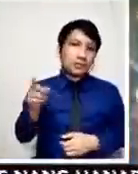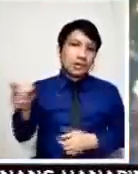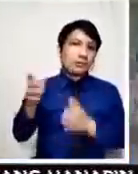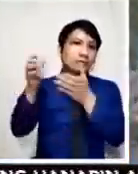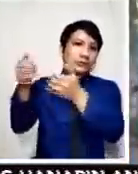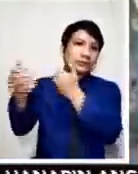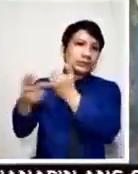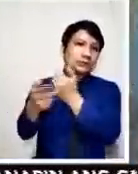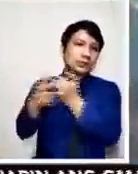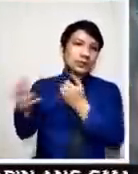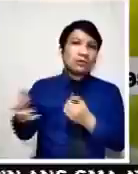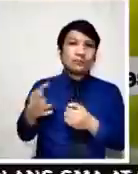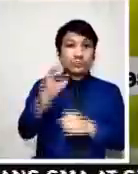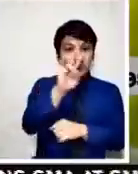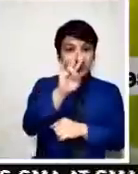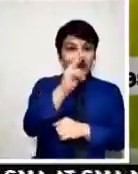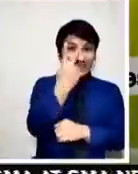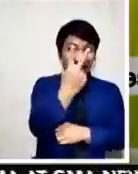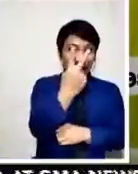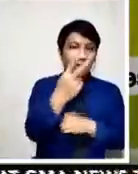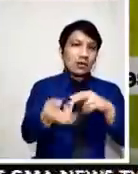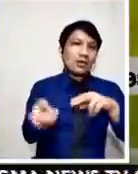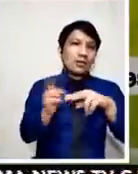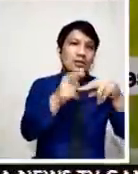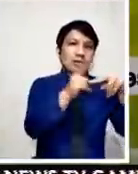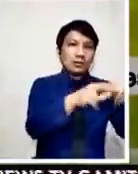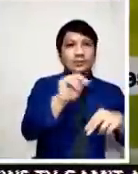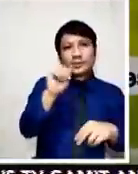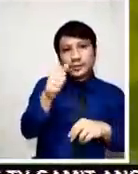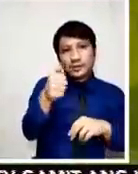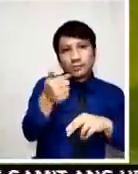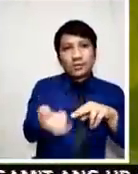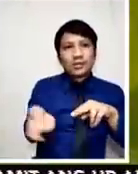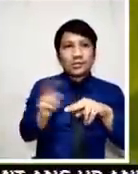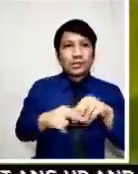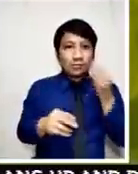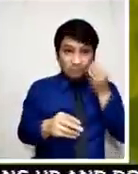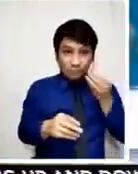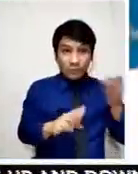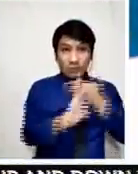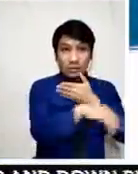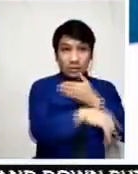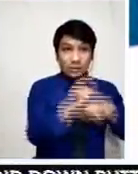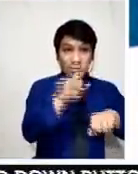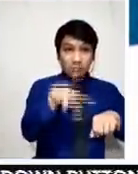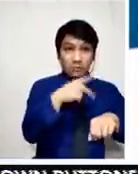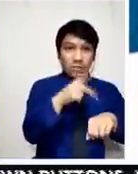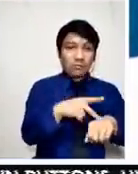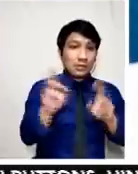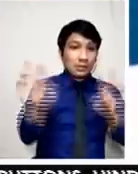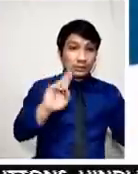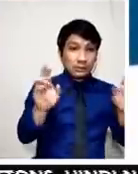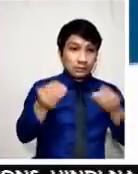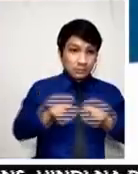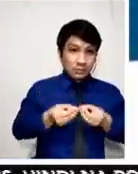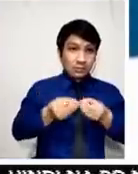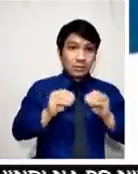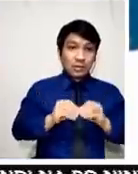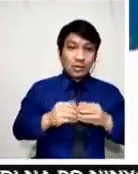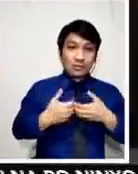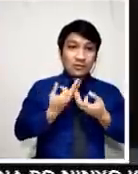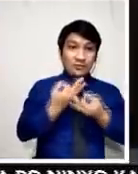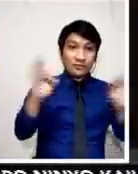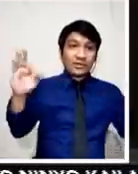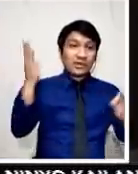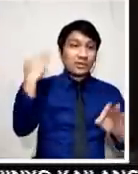ng ibon, may dagdag ng 10 na naiuwi na sa bansa kamakailan. Nakatakda silang pakawalan sa bahagi ng watershed sa